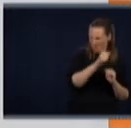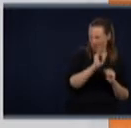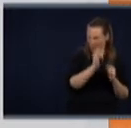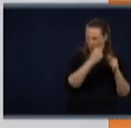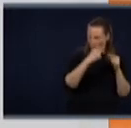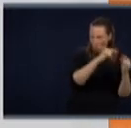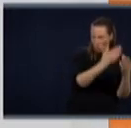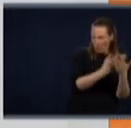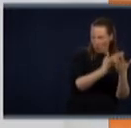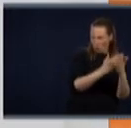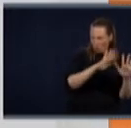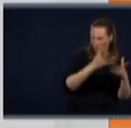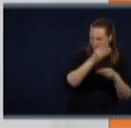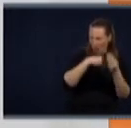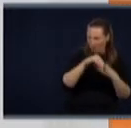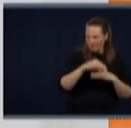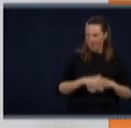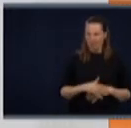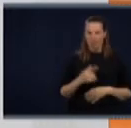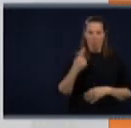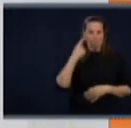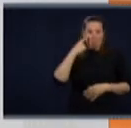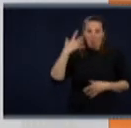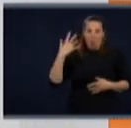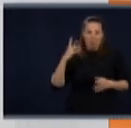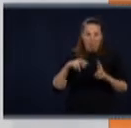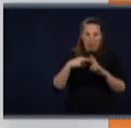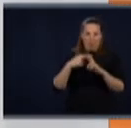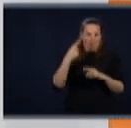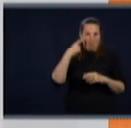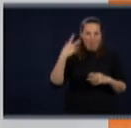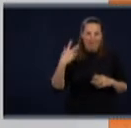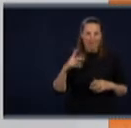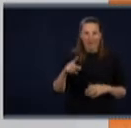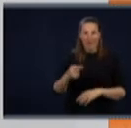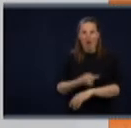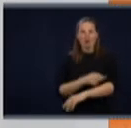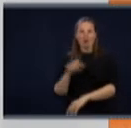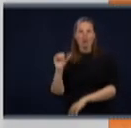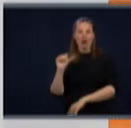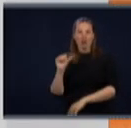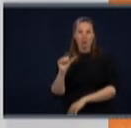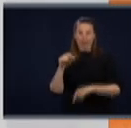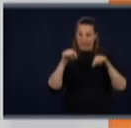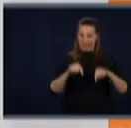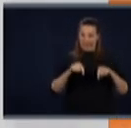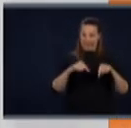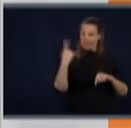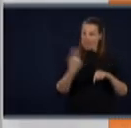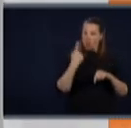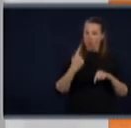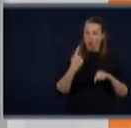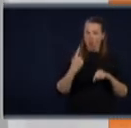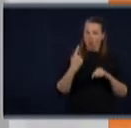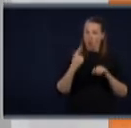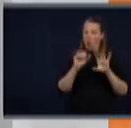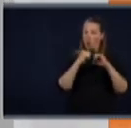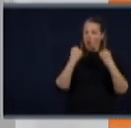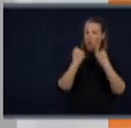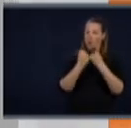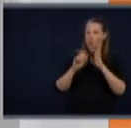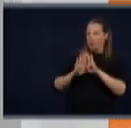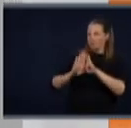changements de ce côté-là? J'ai pas pensé à ça. Bien, nous, on applique le principe de distanciation sociale.